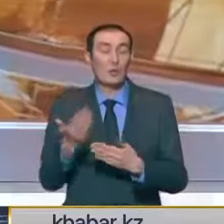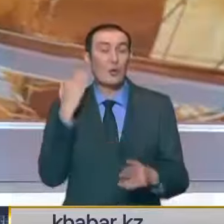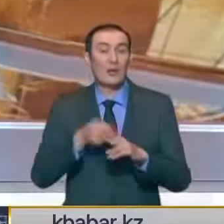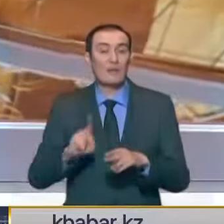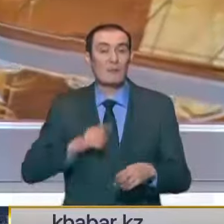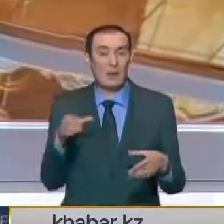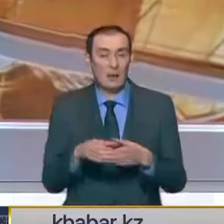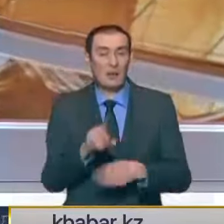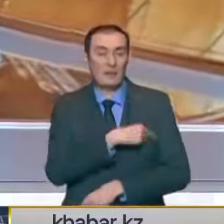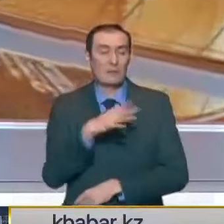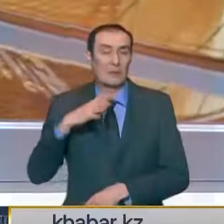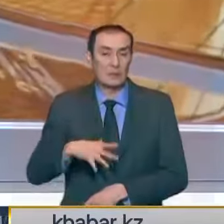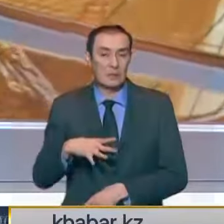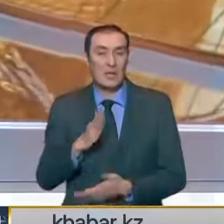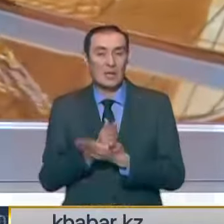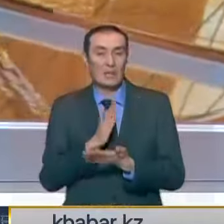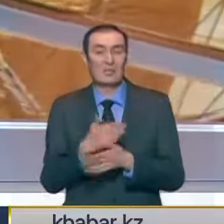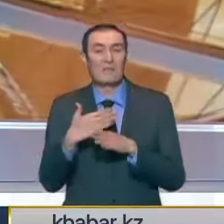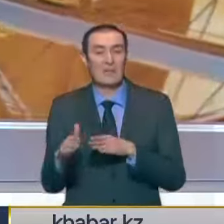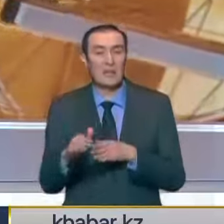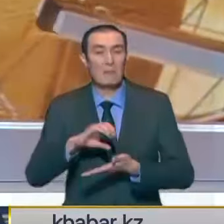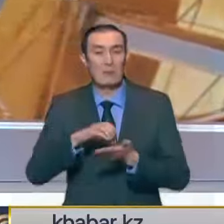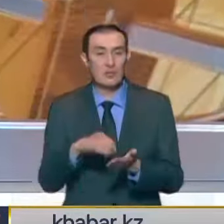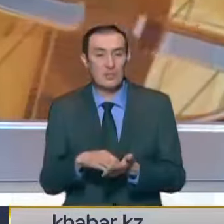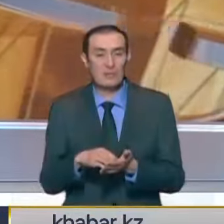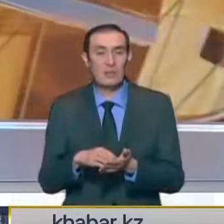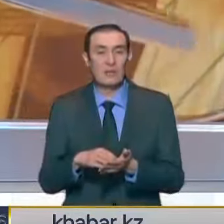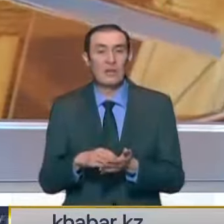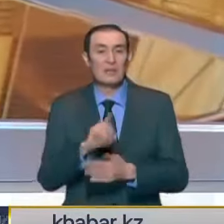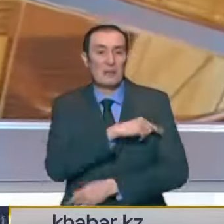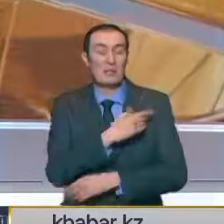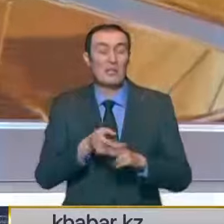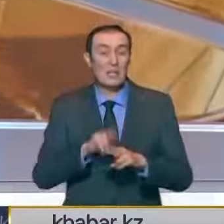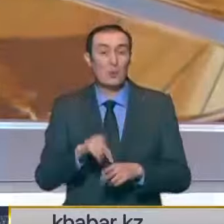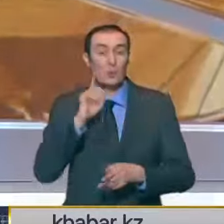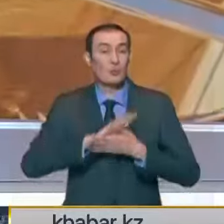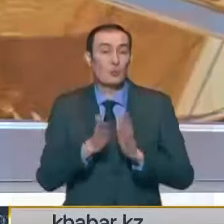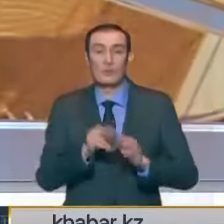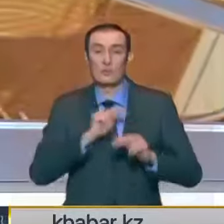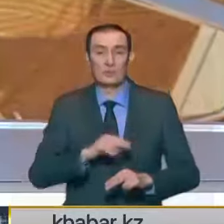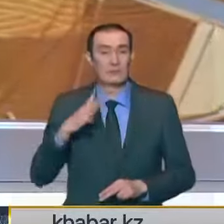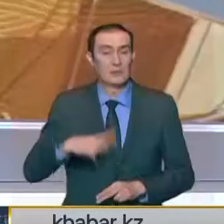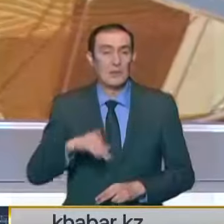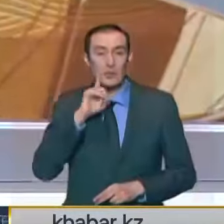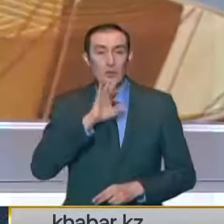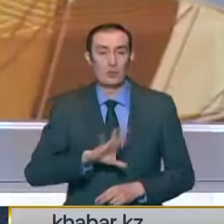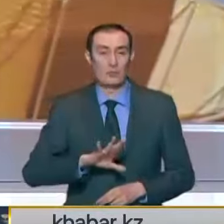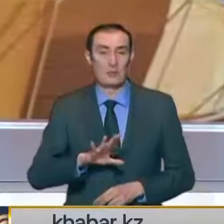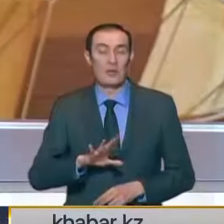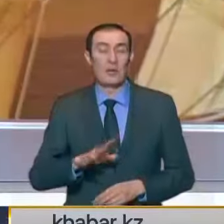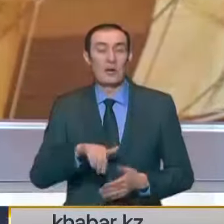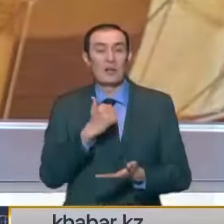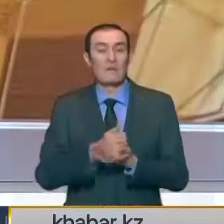бригадам неотложки приходилось находиться в отдельно выделенных помещениях при стационаре и такие условия труда доставляли неудобство врачам